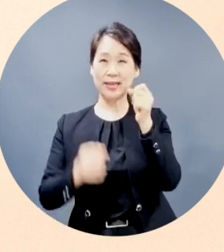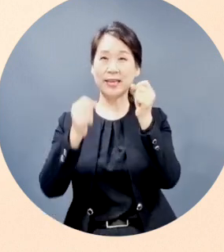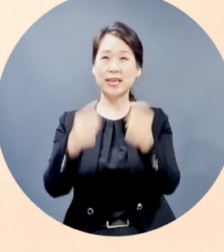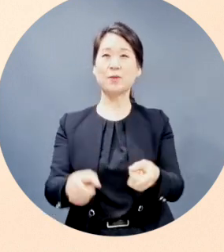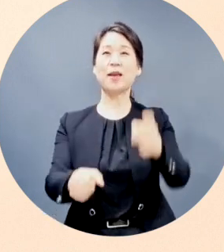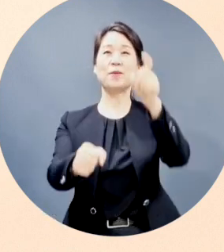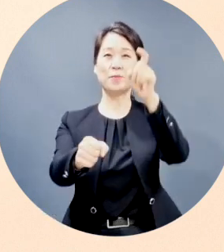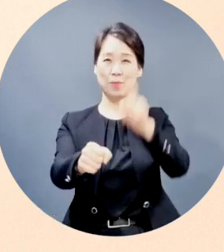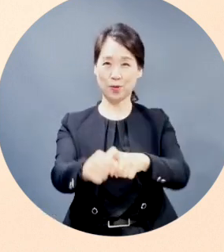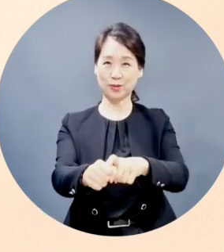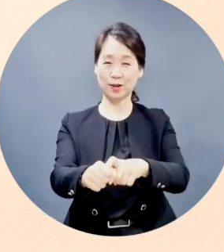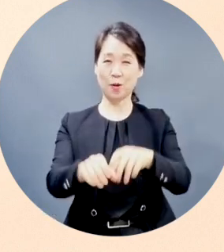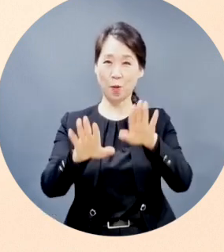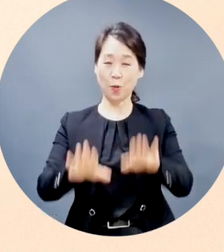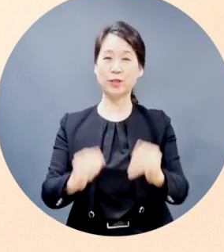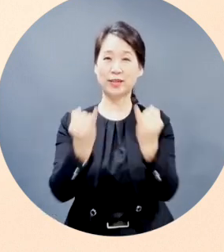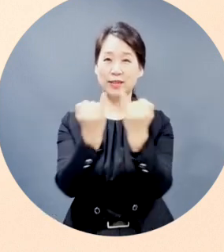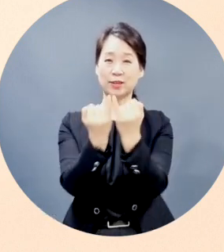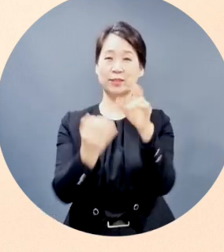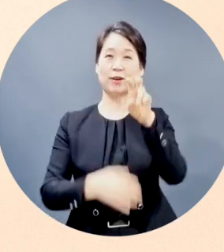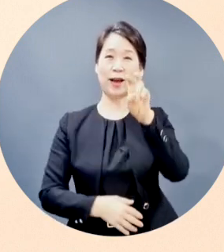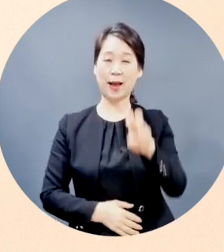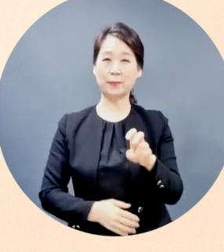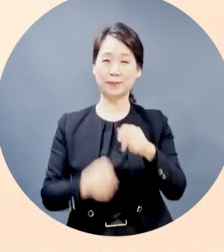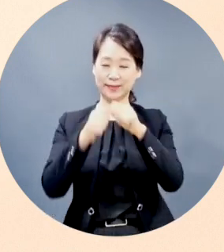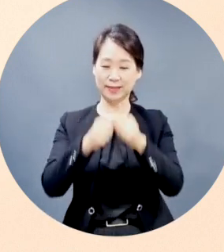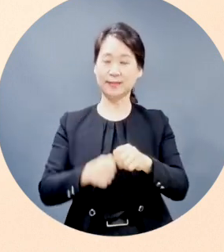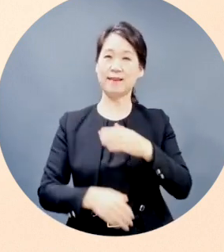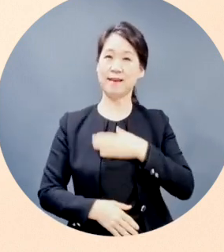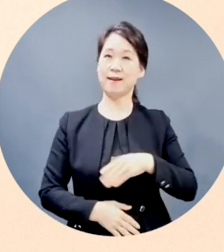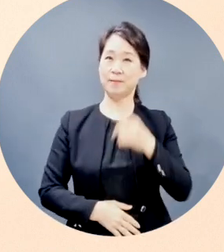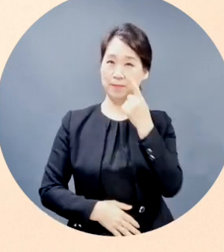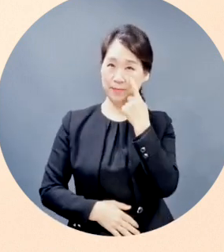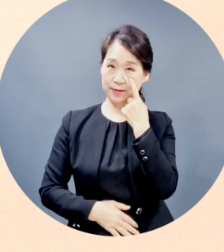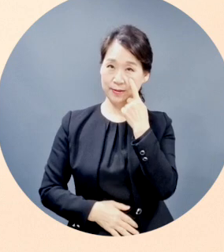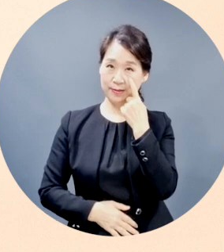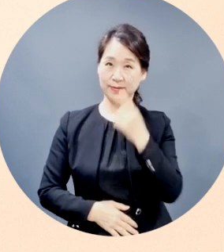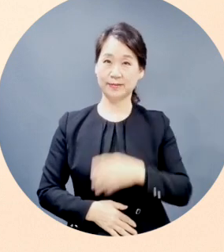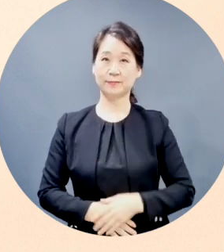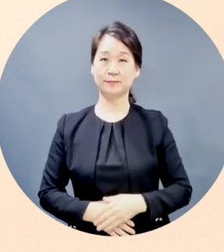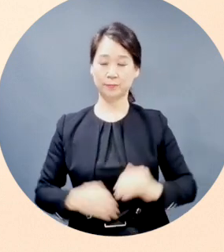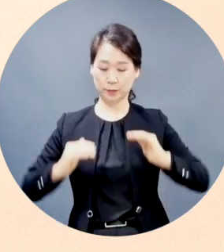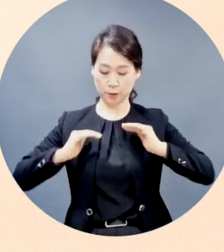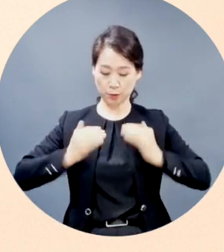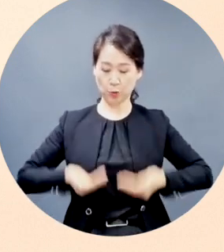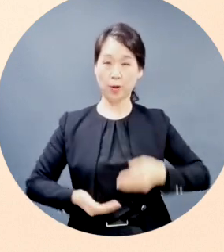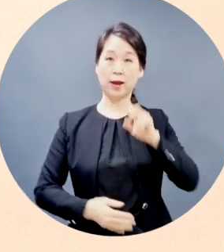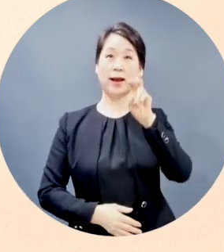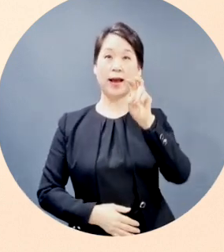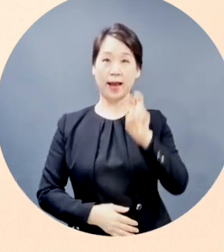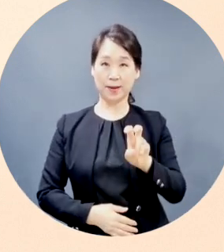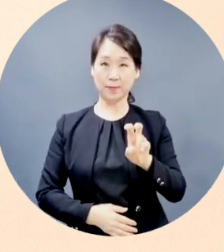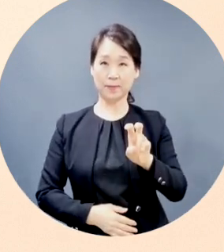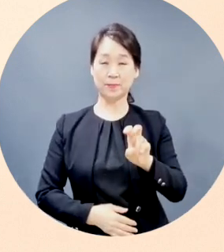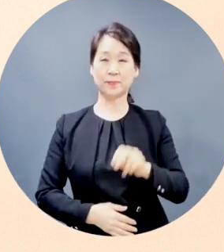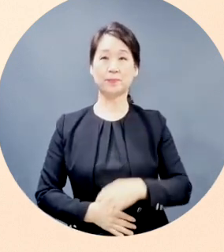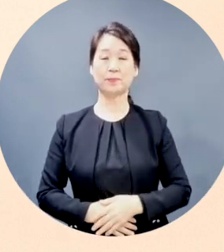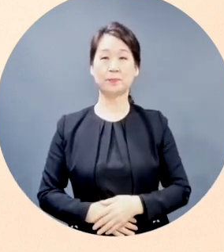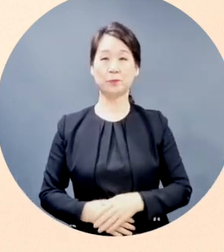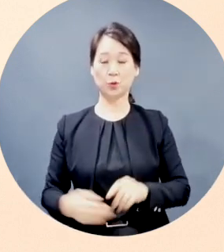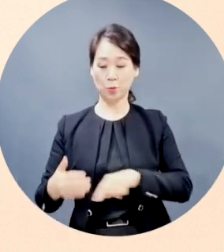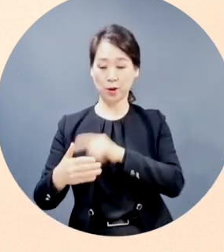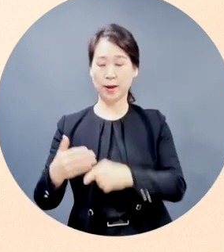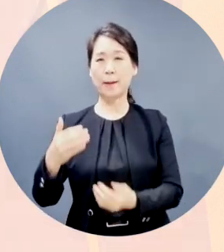수 있도록 여성 암에 대해서 자세히 알아보는 시간을 가지도록 하겠습니다. 그럼 유방암에 대해